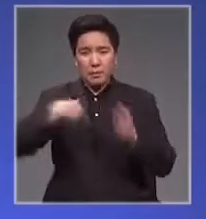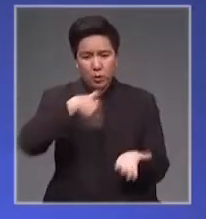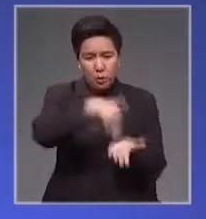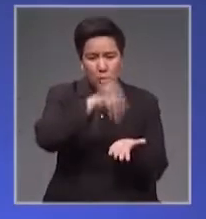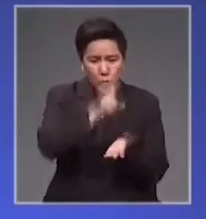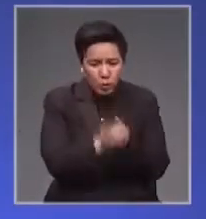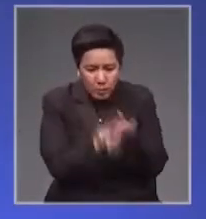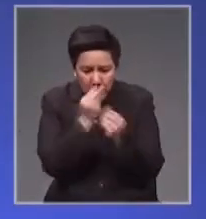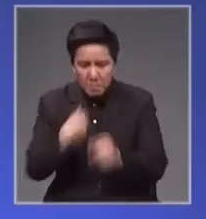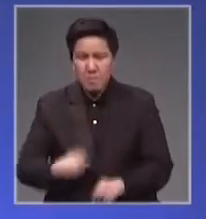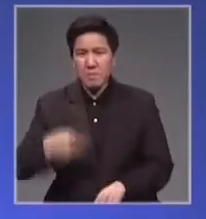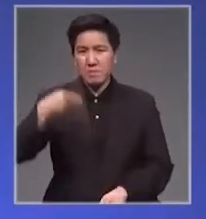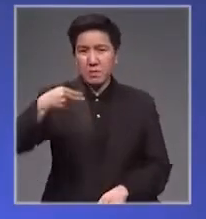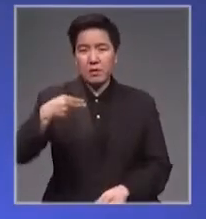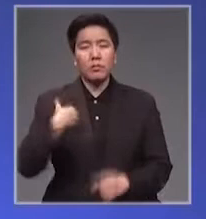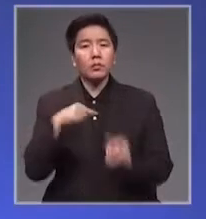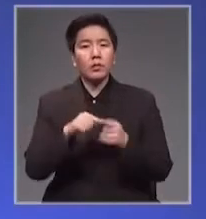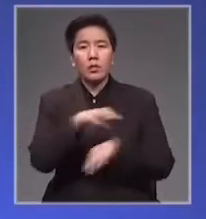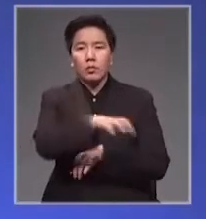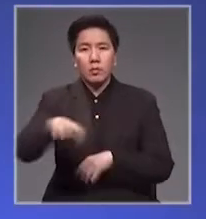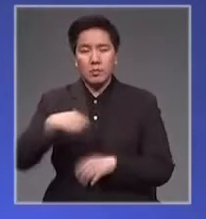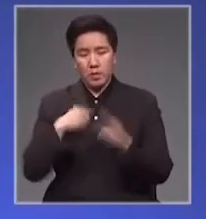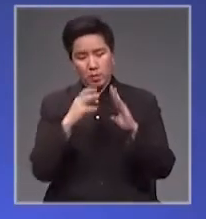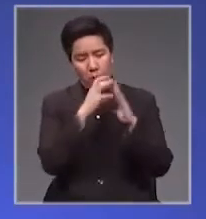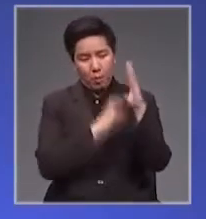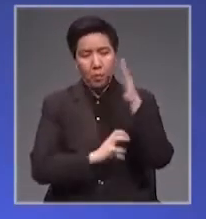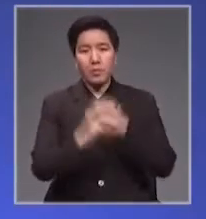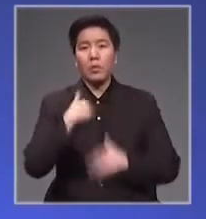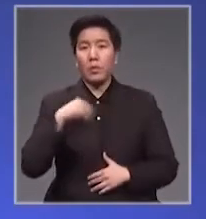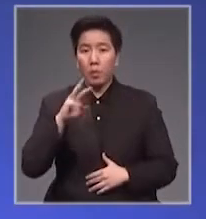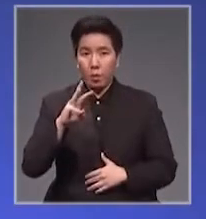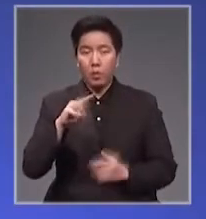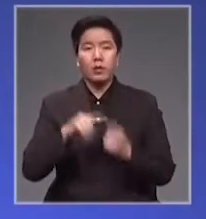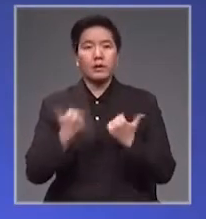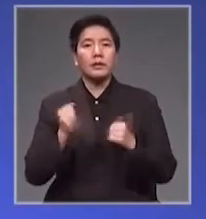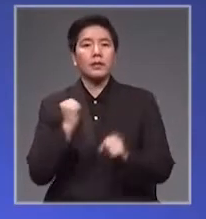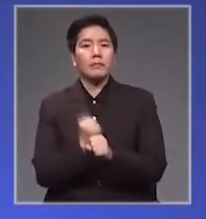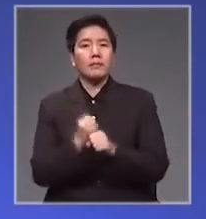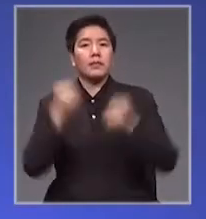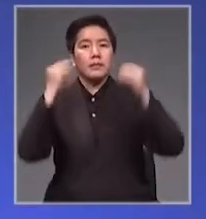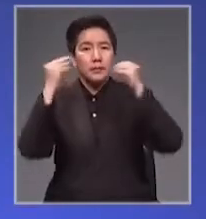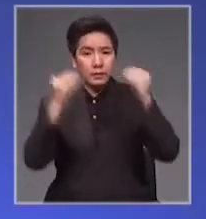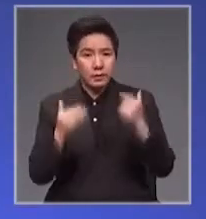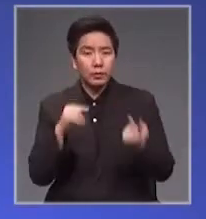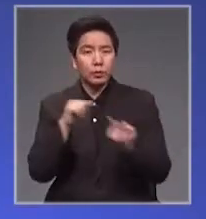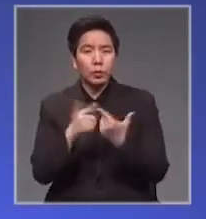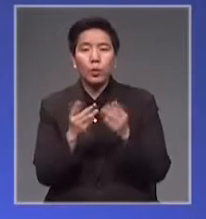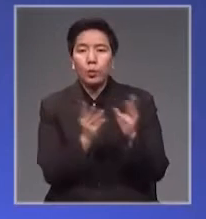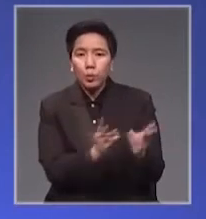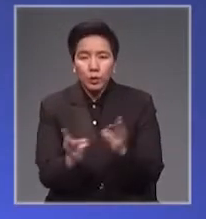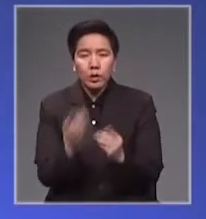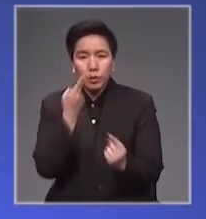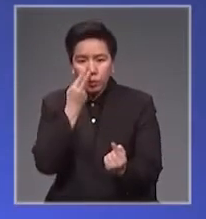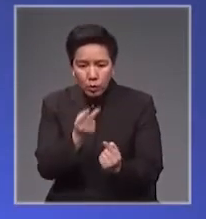ษาการพัฒนาเนื่องมาจากพระราชดำริทั้ง6แห่งทั่วประเทศโดยเราต้องจัดกิจกรรมให้สอดคล้องกับหลักการต้องดูถึง